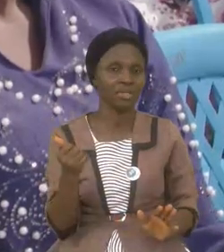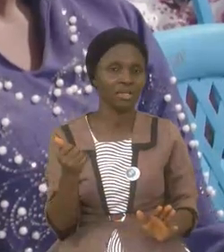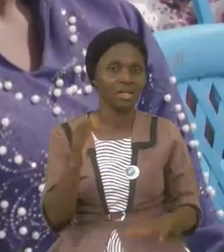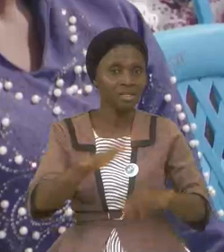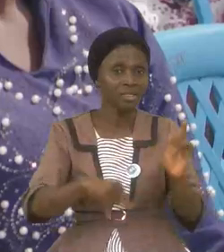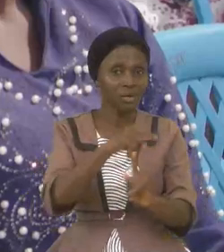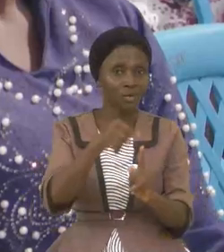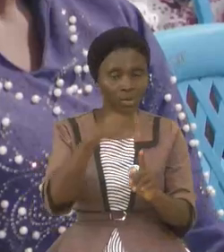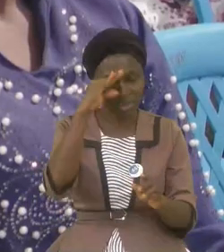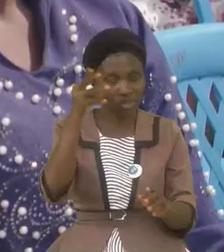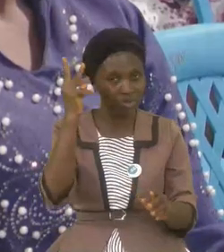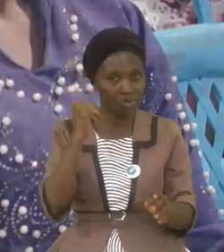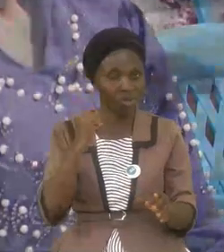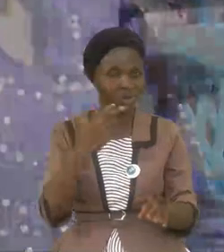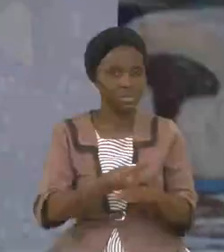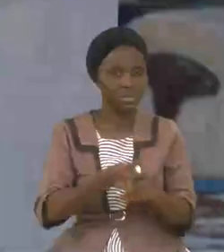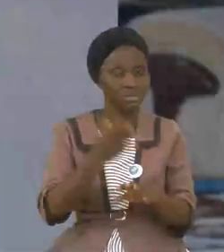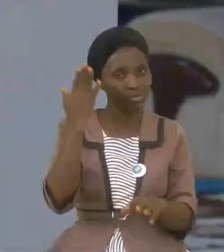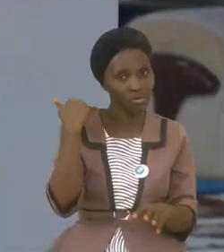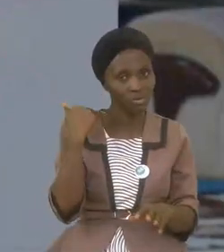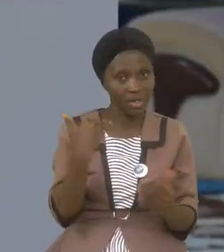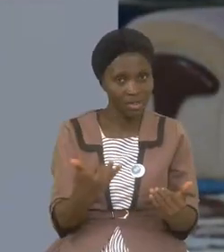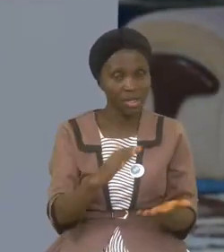Il est devenu meilleur qu'auparavant.